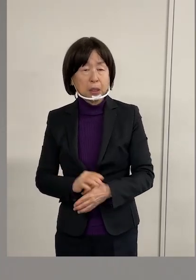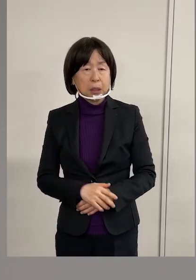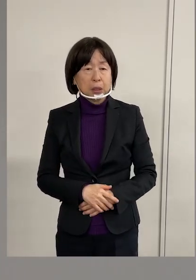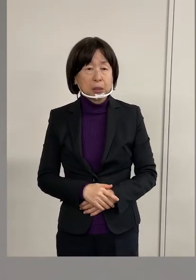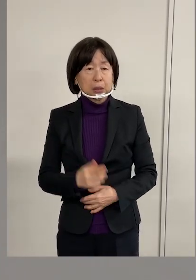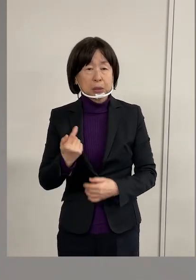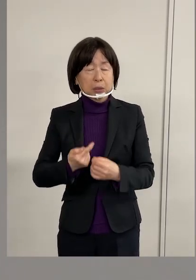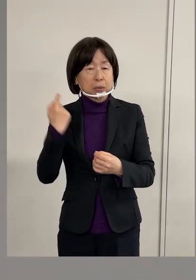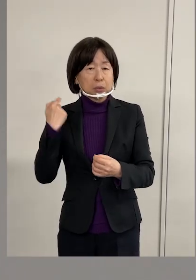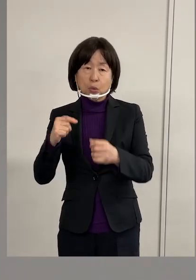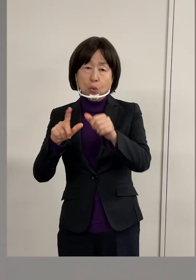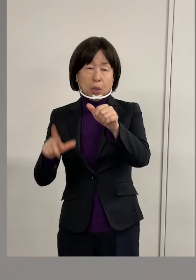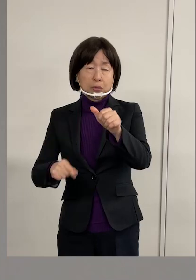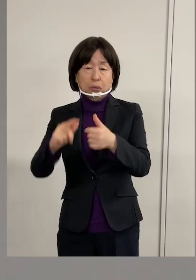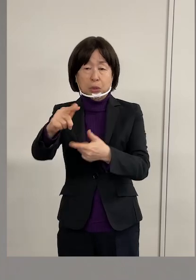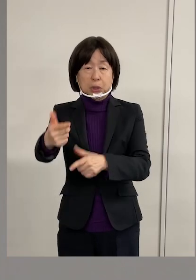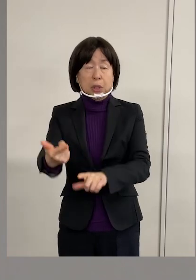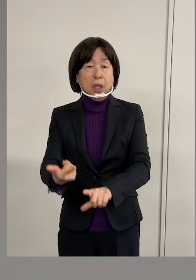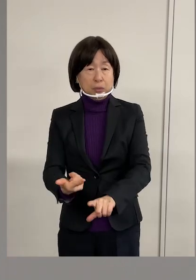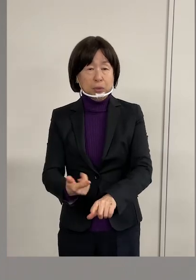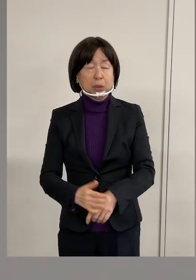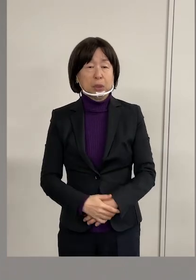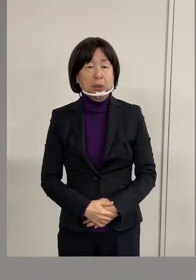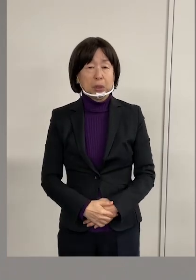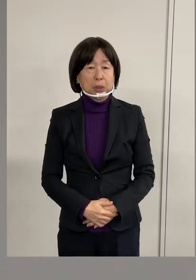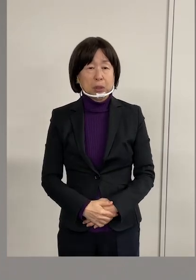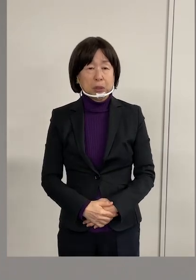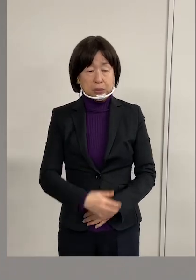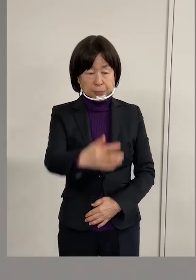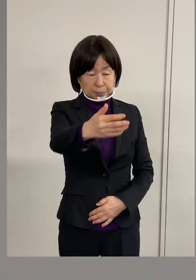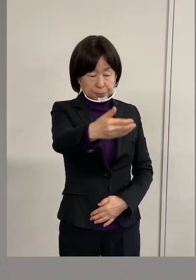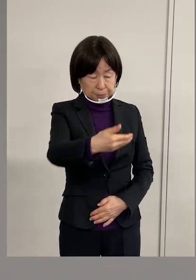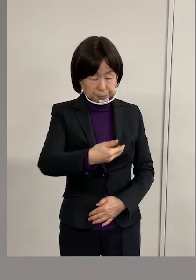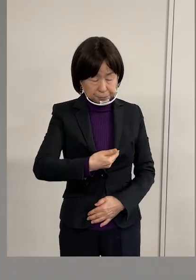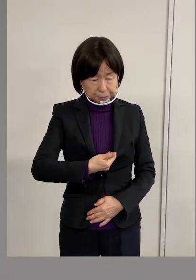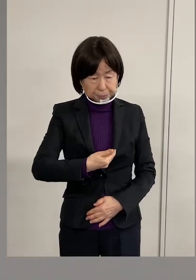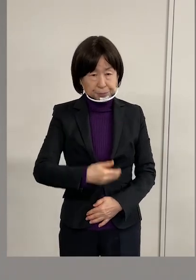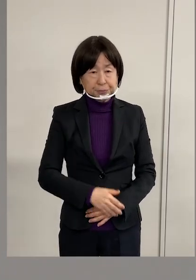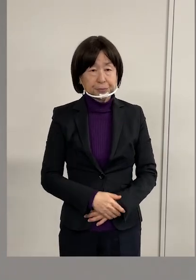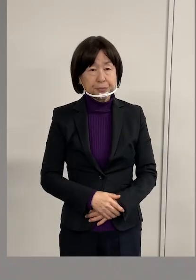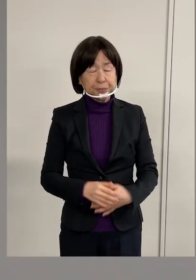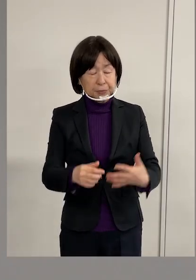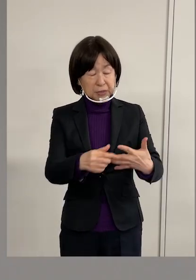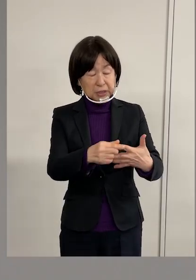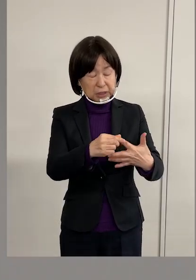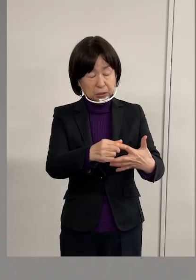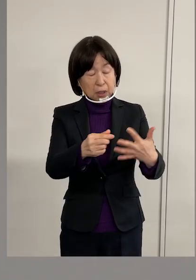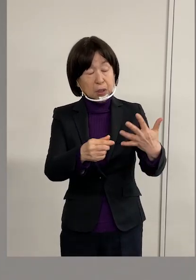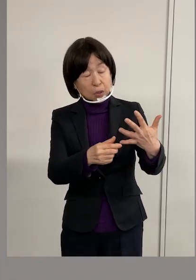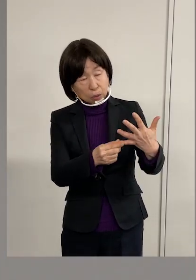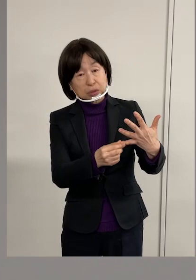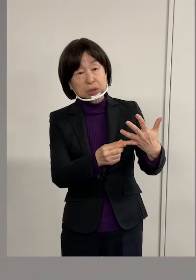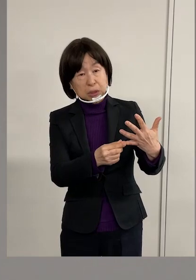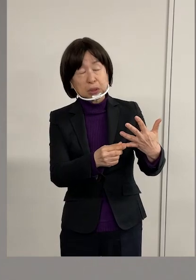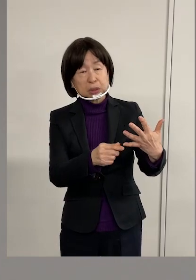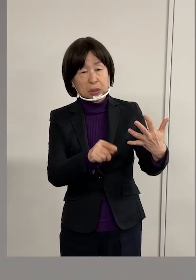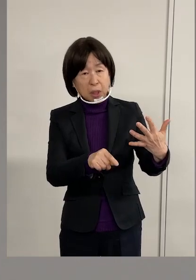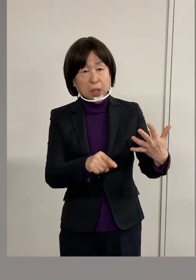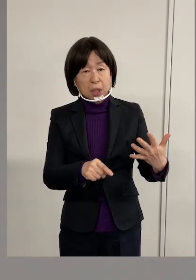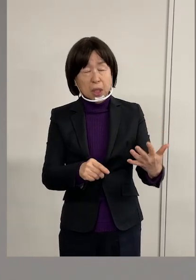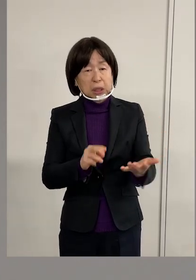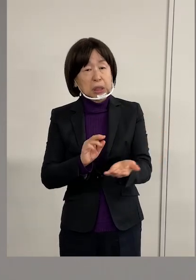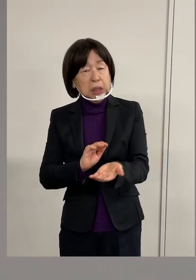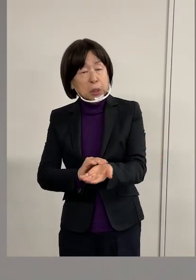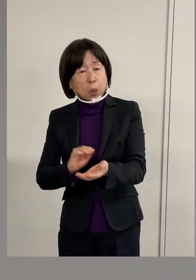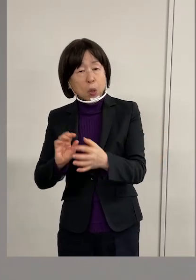ております。 すいません、長くなって。あと、その、まあ、医療、引き下げに際してですね、医療関係者の方からは、まあ、賛否あるとは思うんです